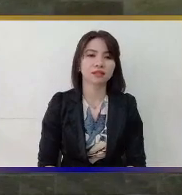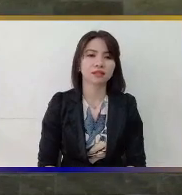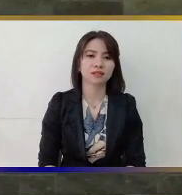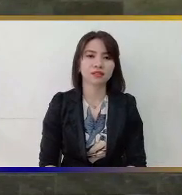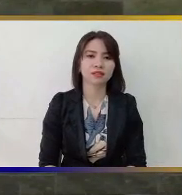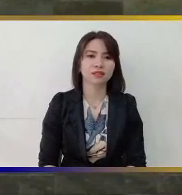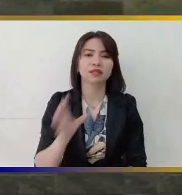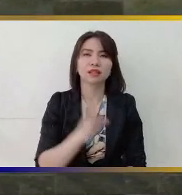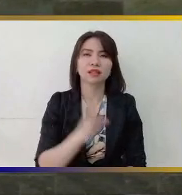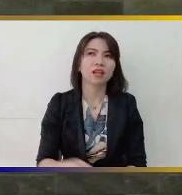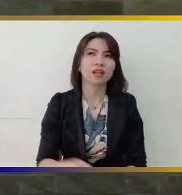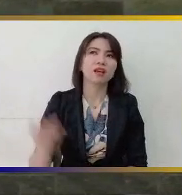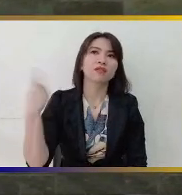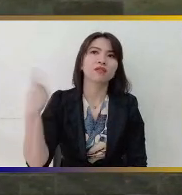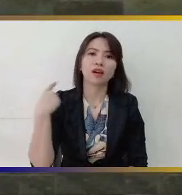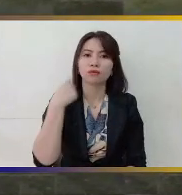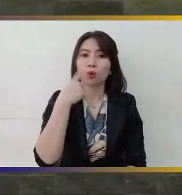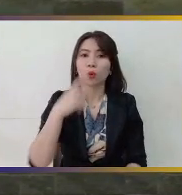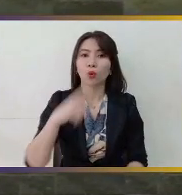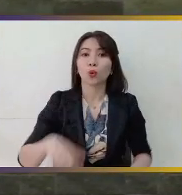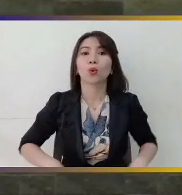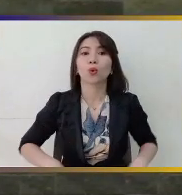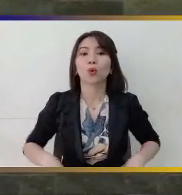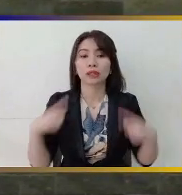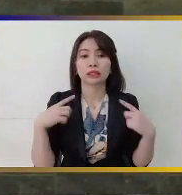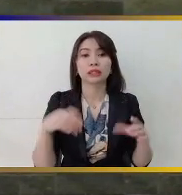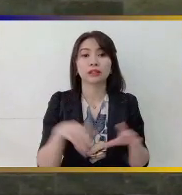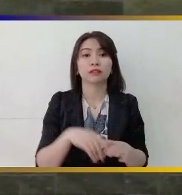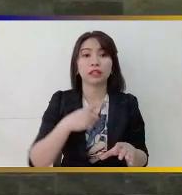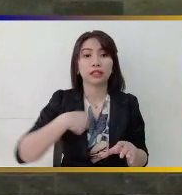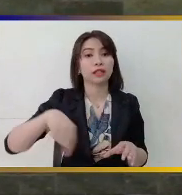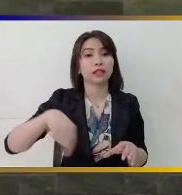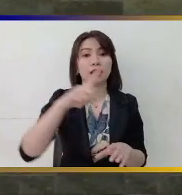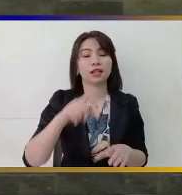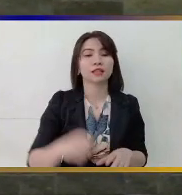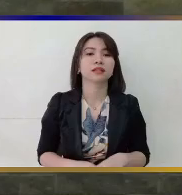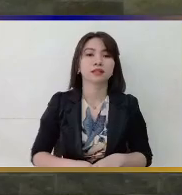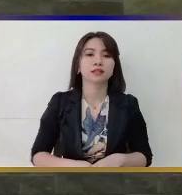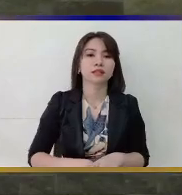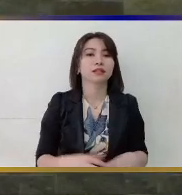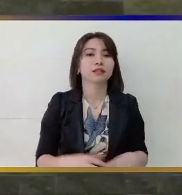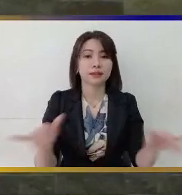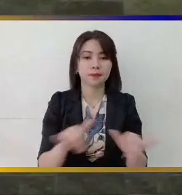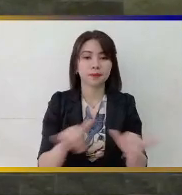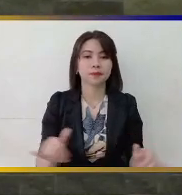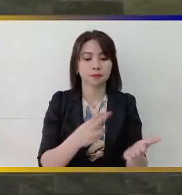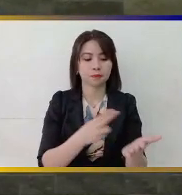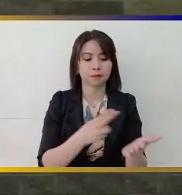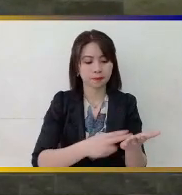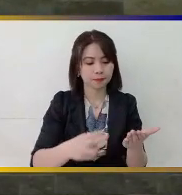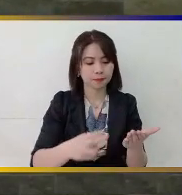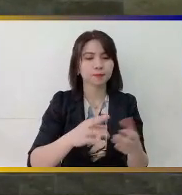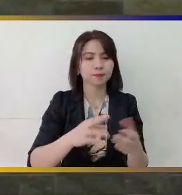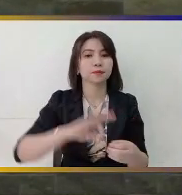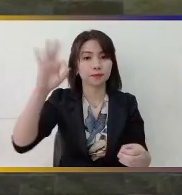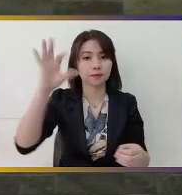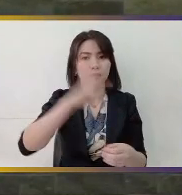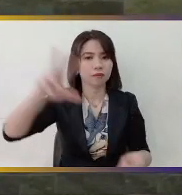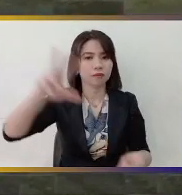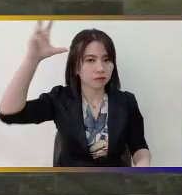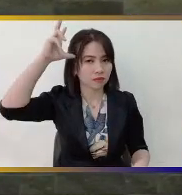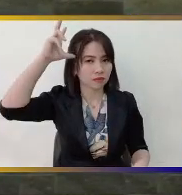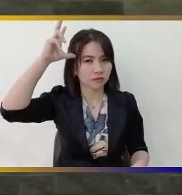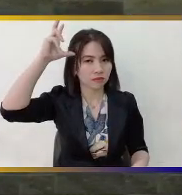na po dyan, kapatid, it is both applicable to the Holy Spirit and to the evil spirit. Pag ang evil spirit, mga kapatid,